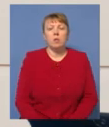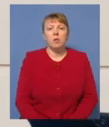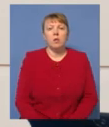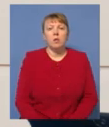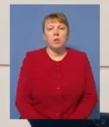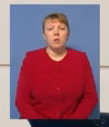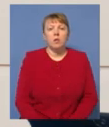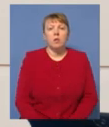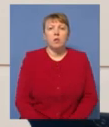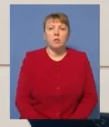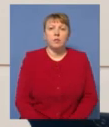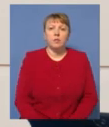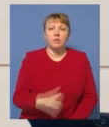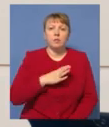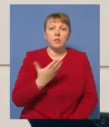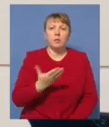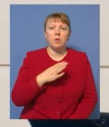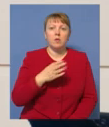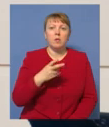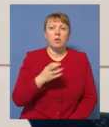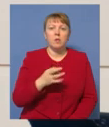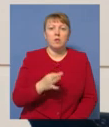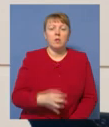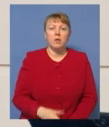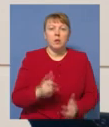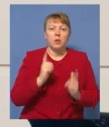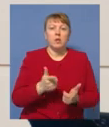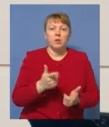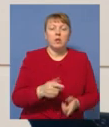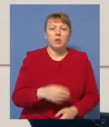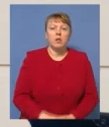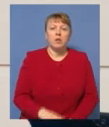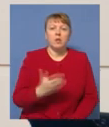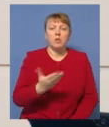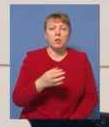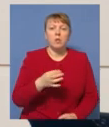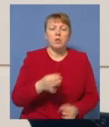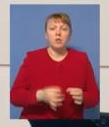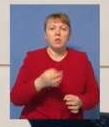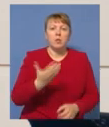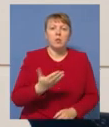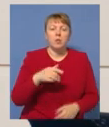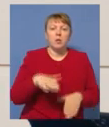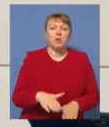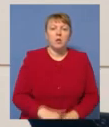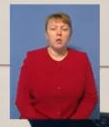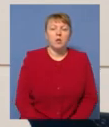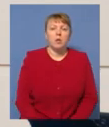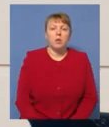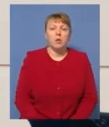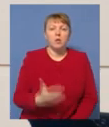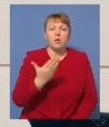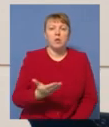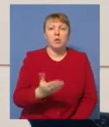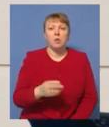На первоначальном этапе внедрено согласование с ключевыми процессуальными решениями, которые непосредственно